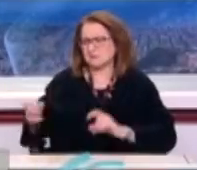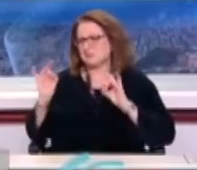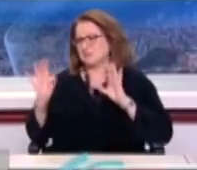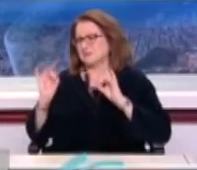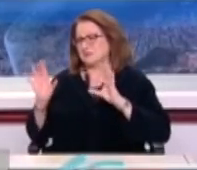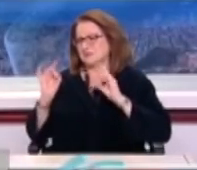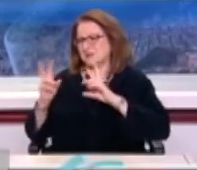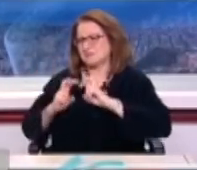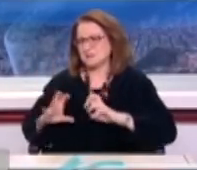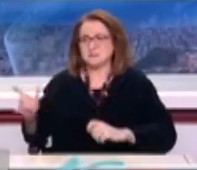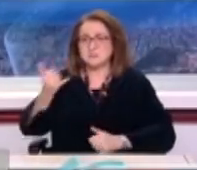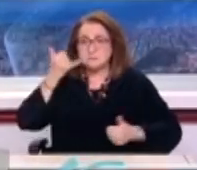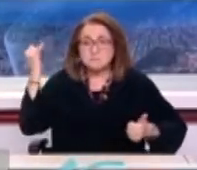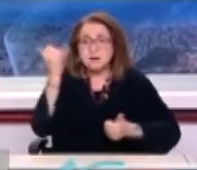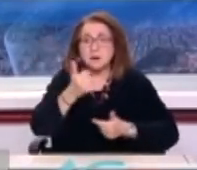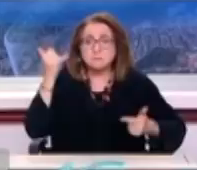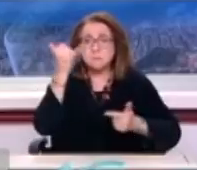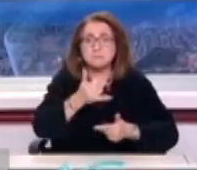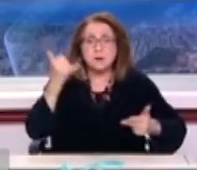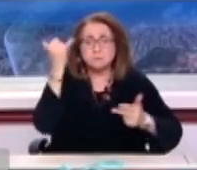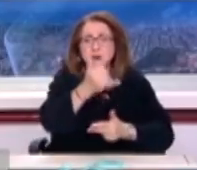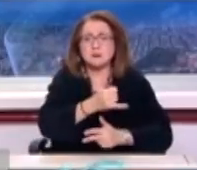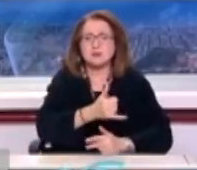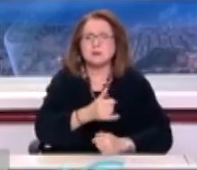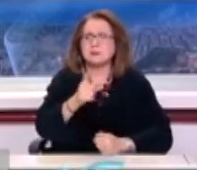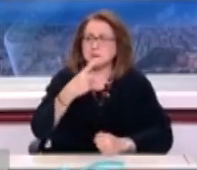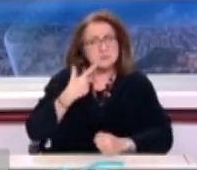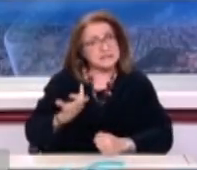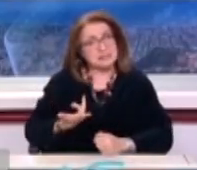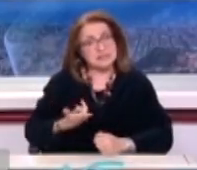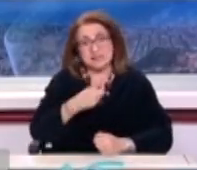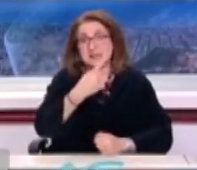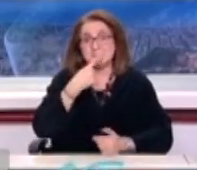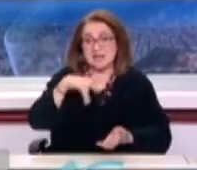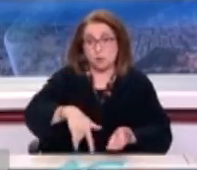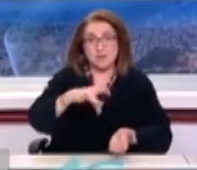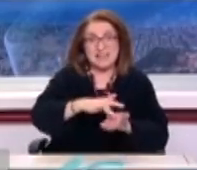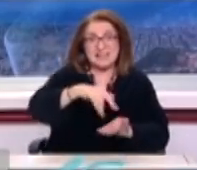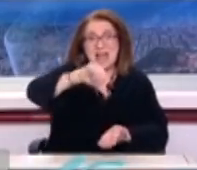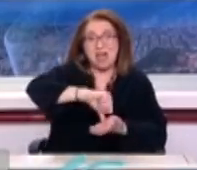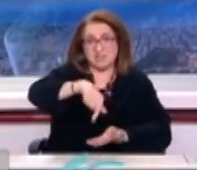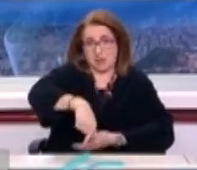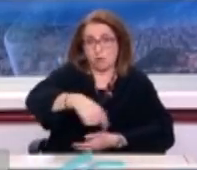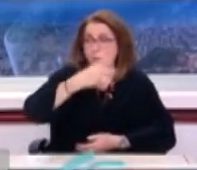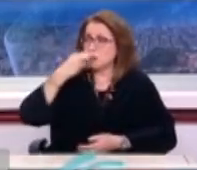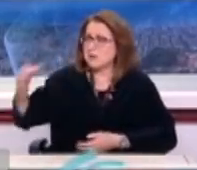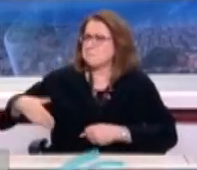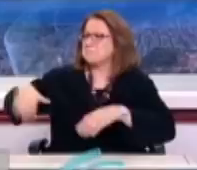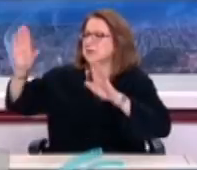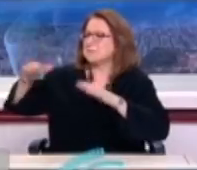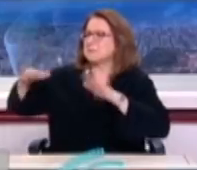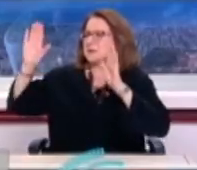τρύπα στο σύστημα? Ναι, ναι. Όχι, δεν είναι τρύπα στο σύστημα, ούτε πρόβλημα. Οι γιατροί, οι άνθρωποι που δούλευαν εκεί στα